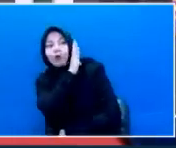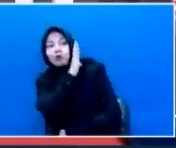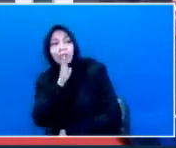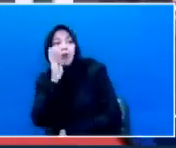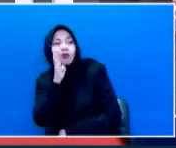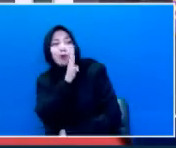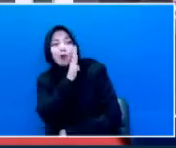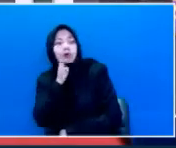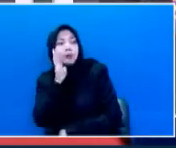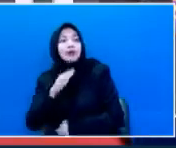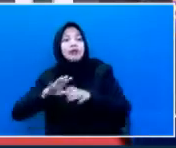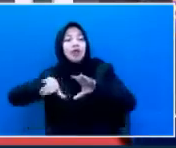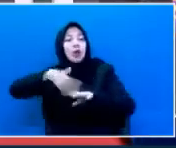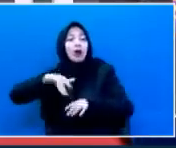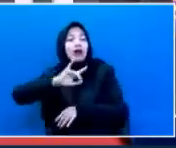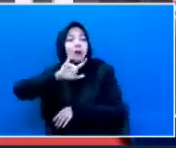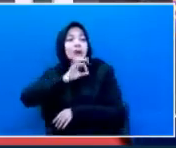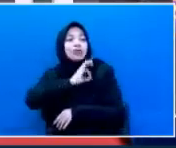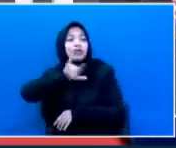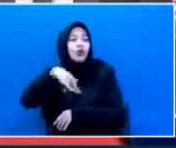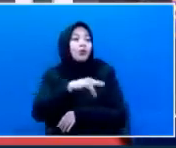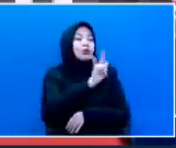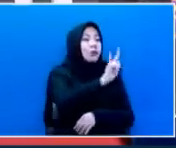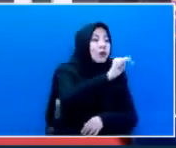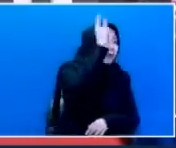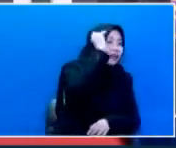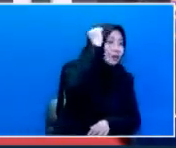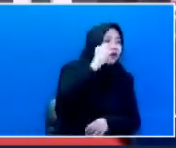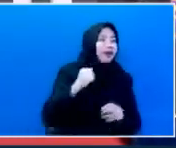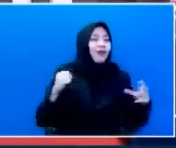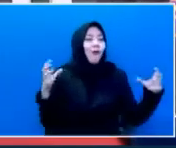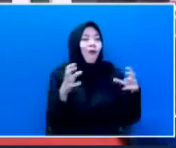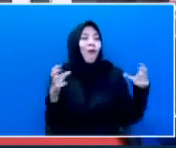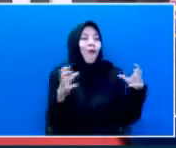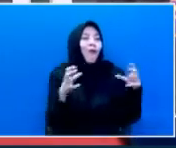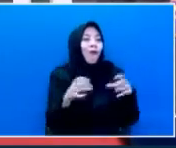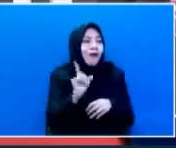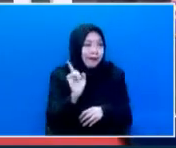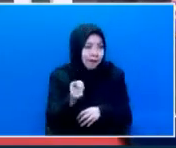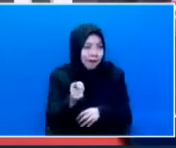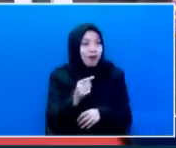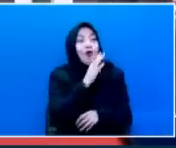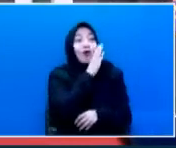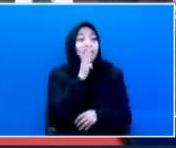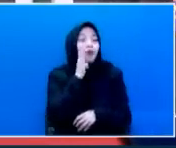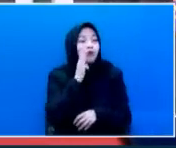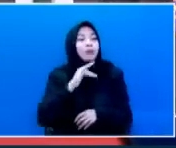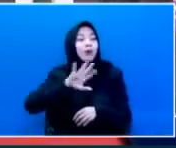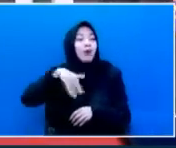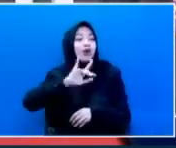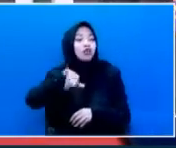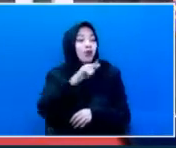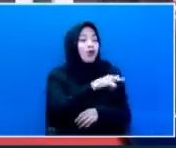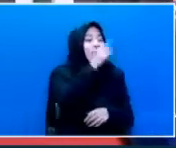antara Presiden Jokowi dengan partai pendukung utama pemerintah yaitu PD perjuangan yang kedua isunya juga